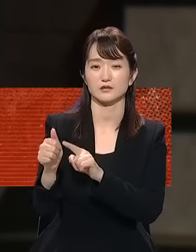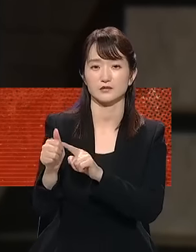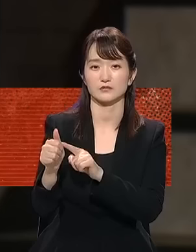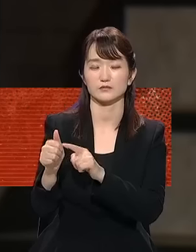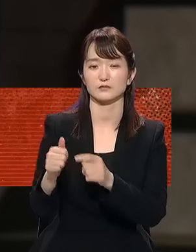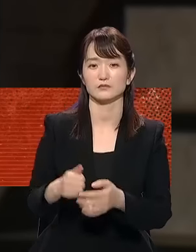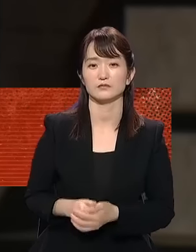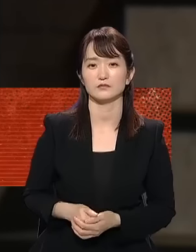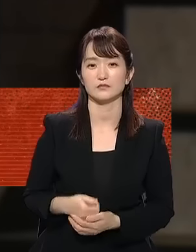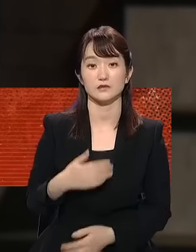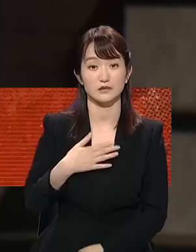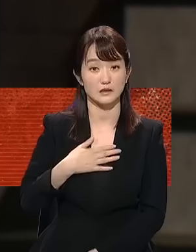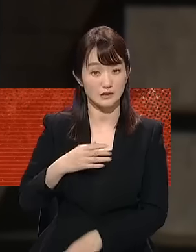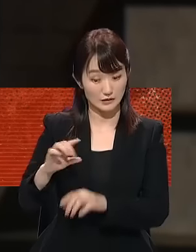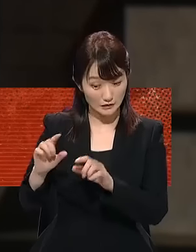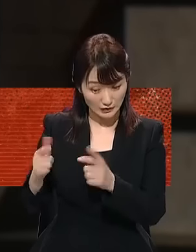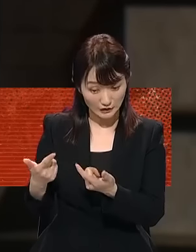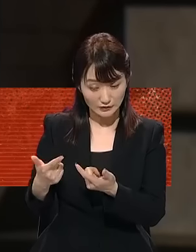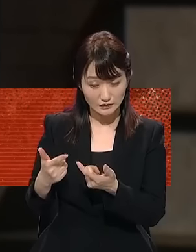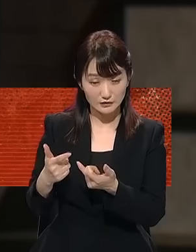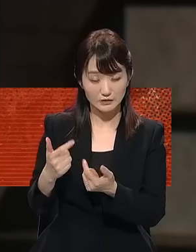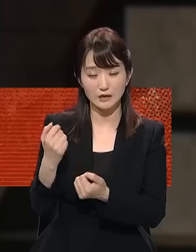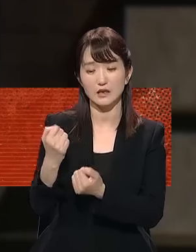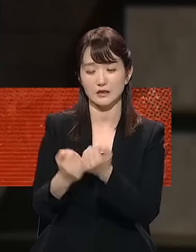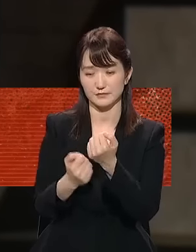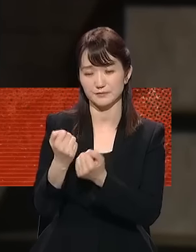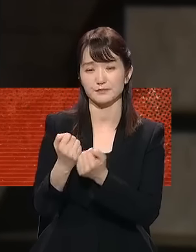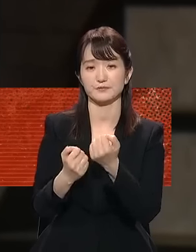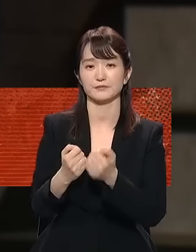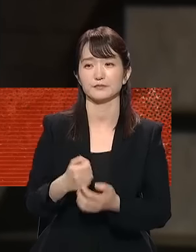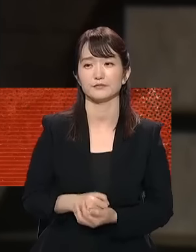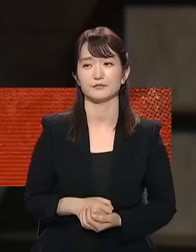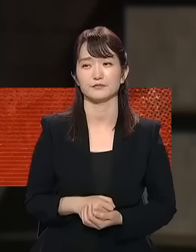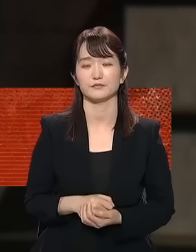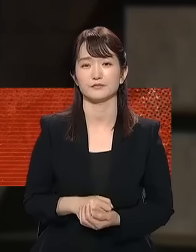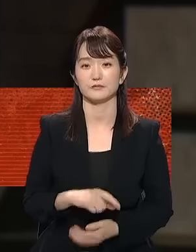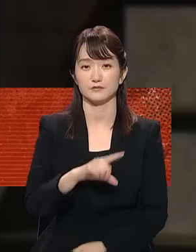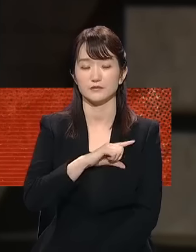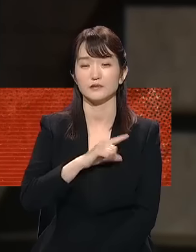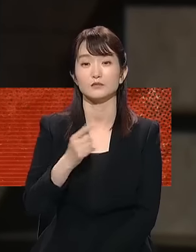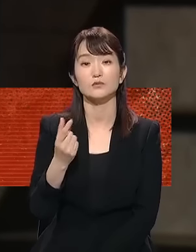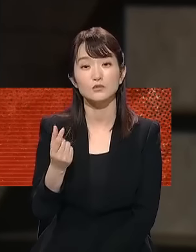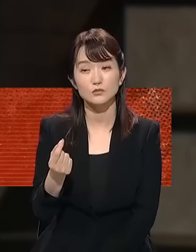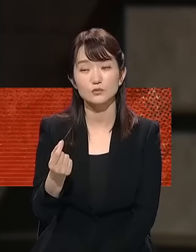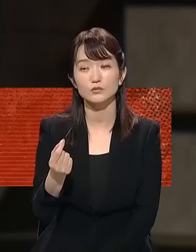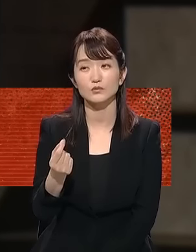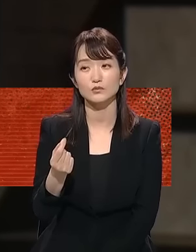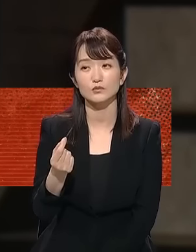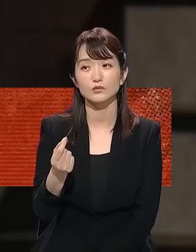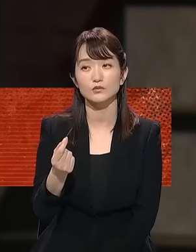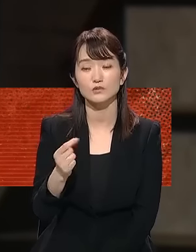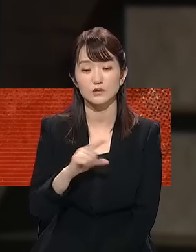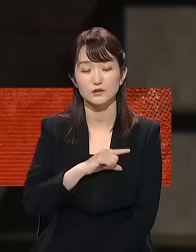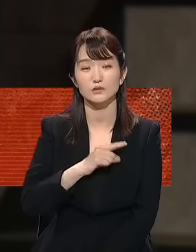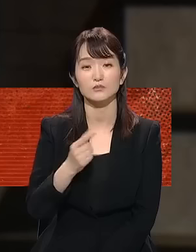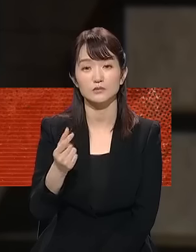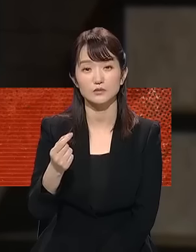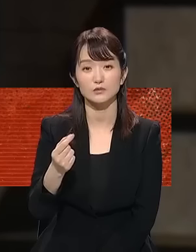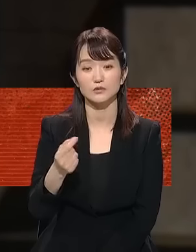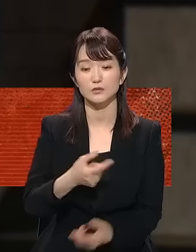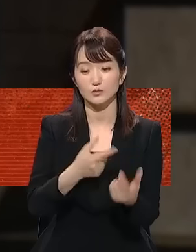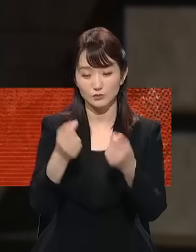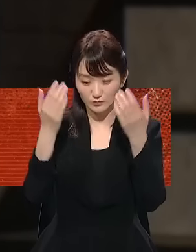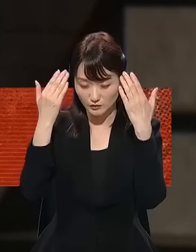아니다라고 얘기하면서 이제 해명에 나섰어요 그때 같은 이름이 같다는 아 같은 이름이 같은 학교에